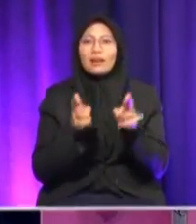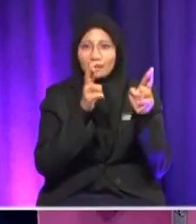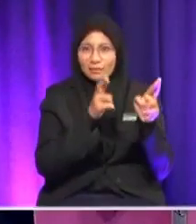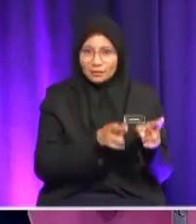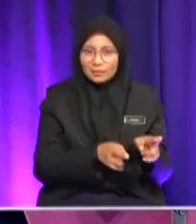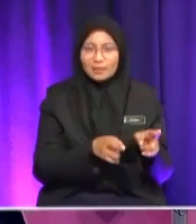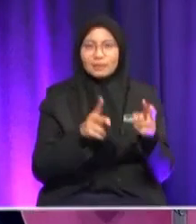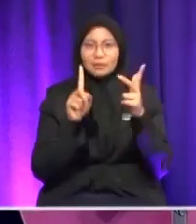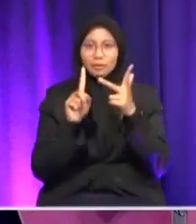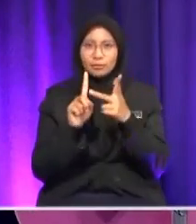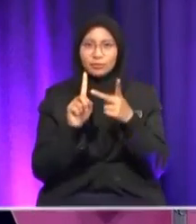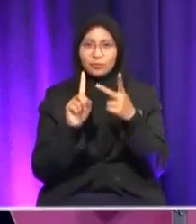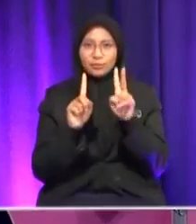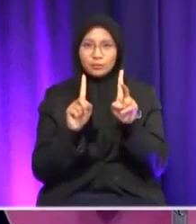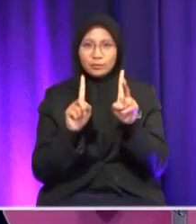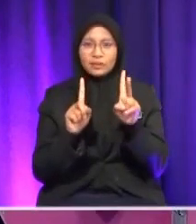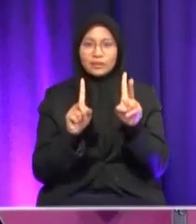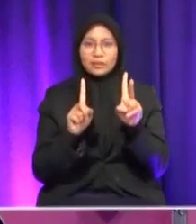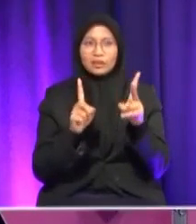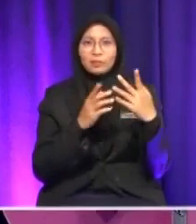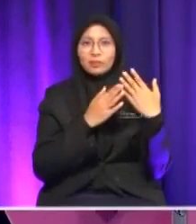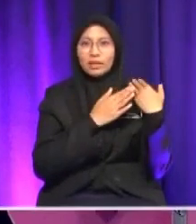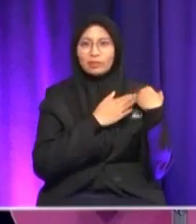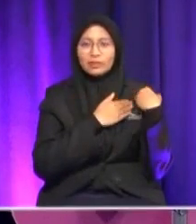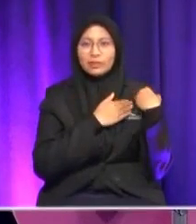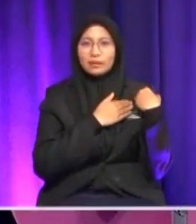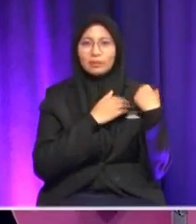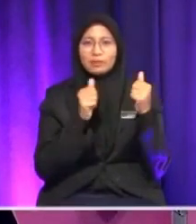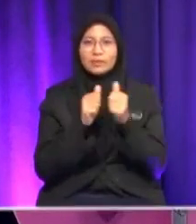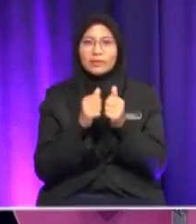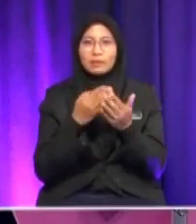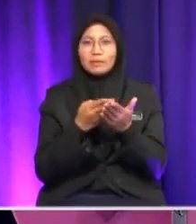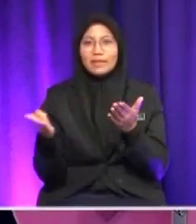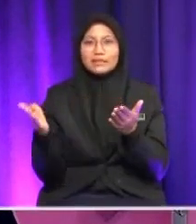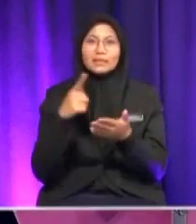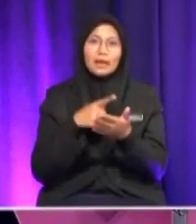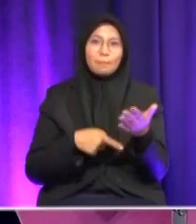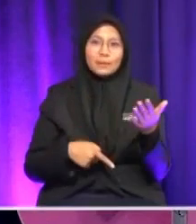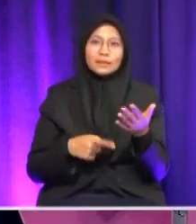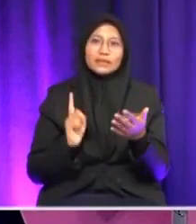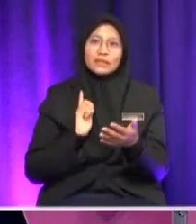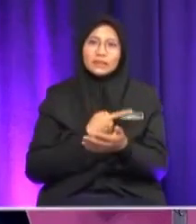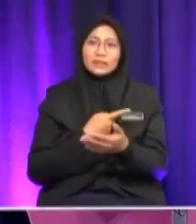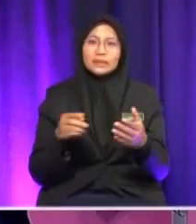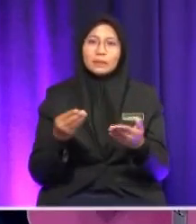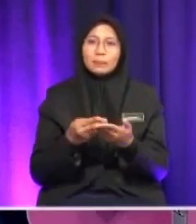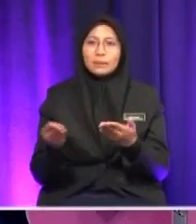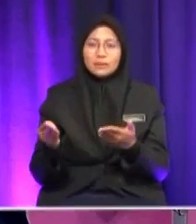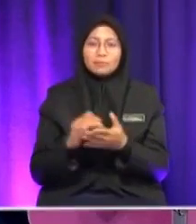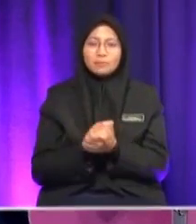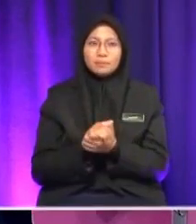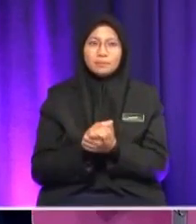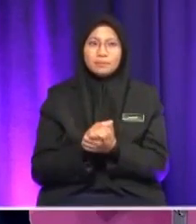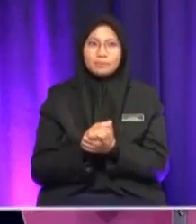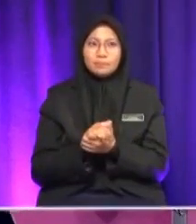Yang kedua, kita perlu bertanggungjawab terhadap perbelanjaan kita. So, kita bertanggungjawab dan kita buat perancangan perbelanjaan.